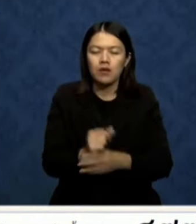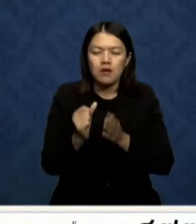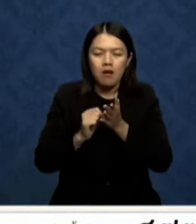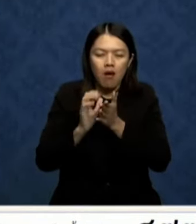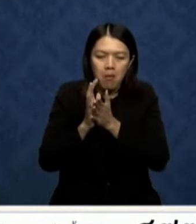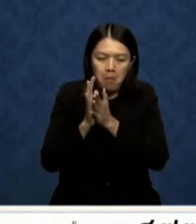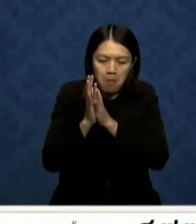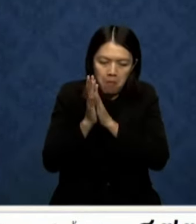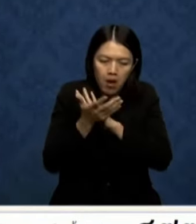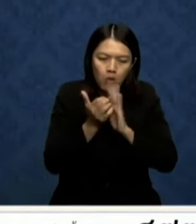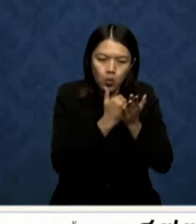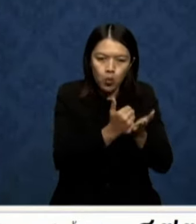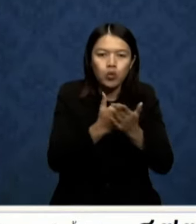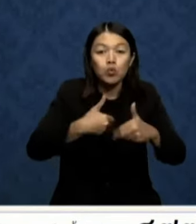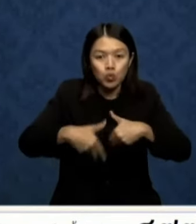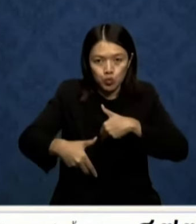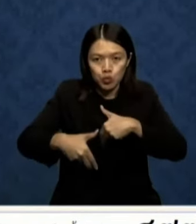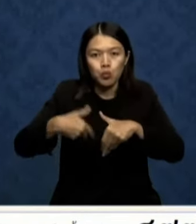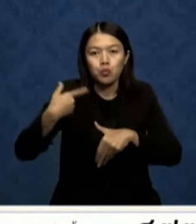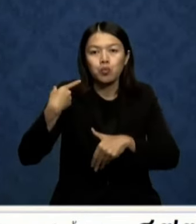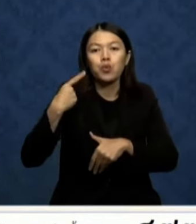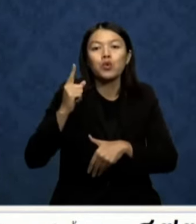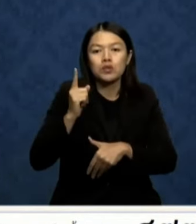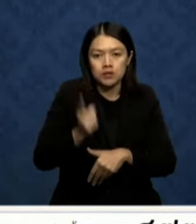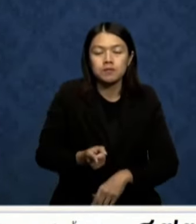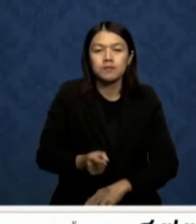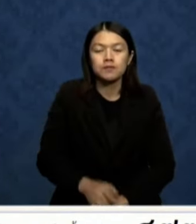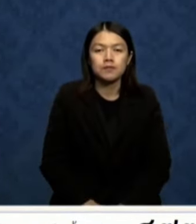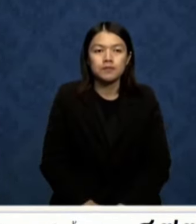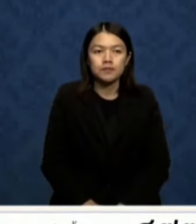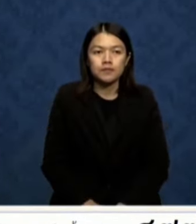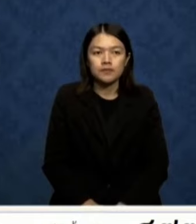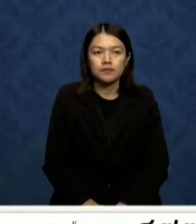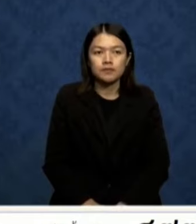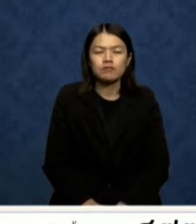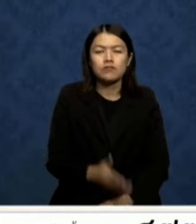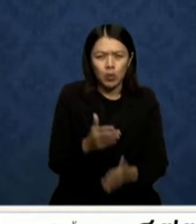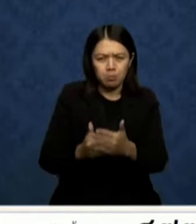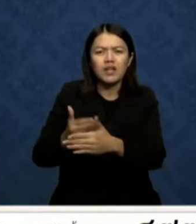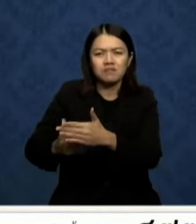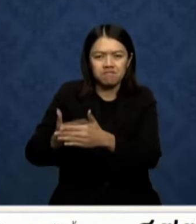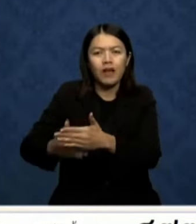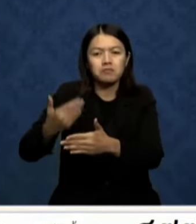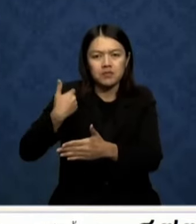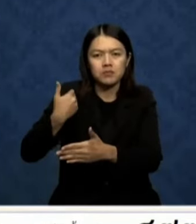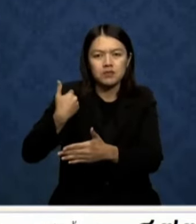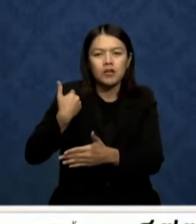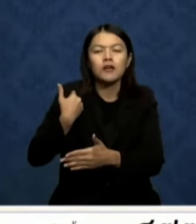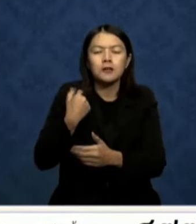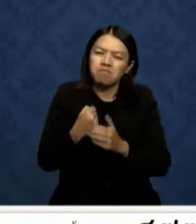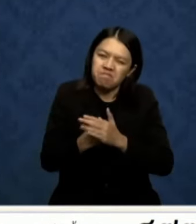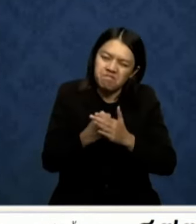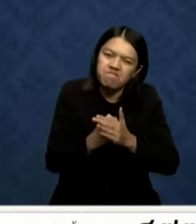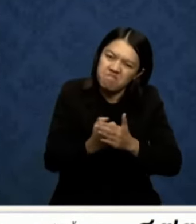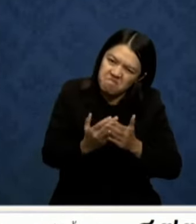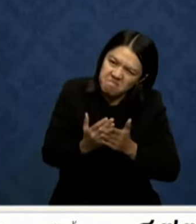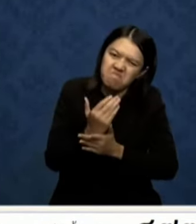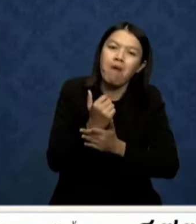กลไกในการช่วยเหลือพี่น้องประชาชนเพื่อให้เกิดประสิทธิภาพมากขึ้นนะครับมีอุปสรรคแน่นอนครับพวกเราก็จะฝ่ามันไปและเดินห